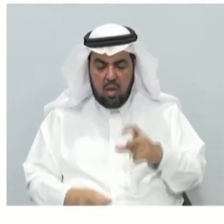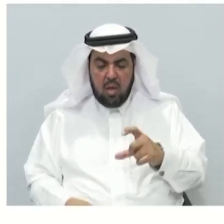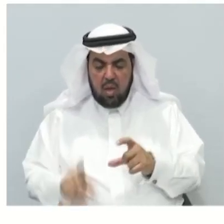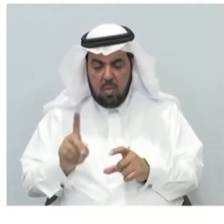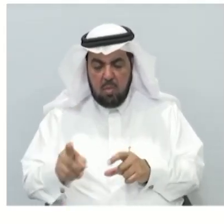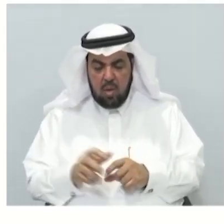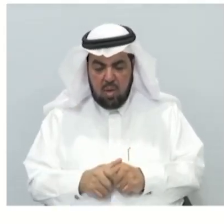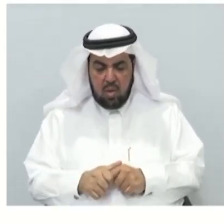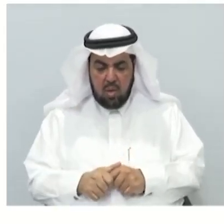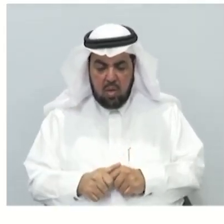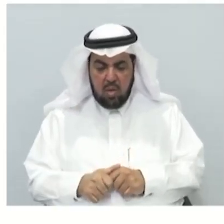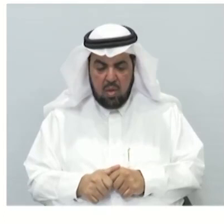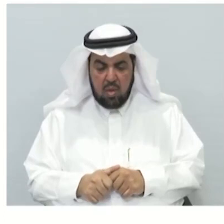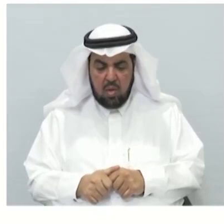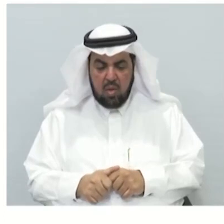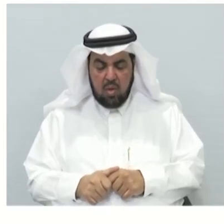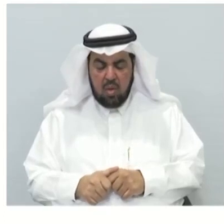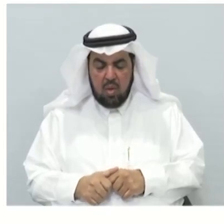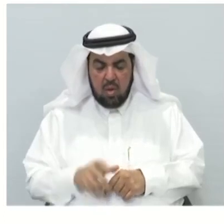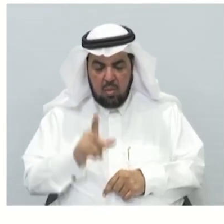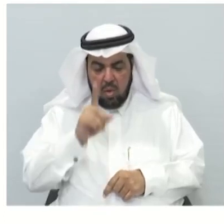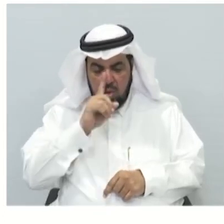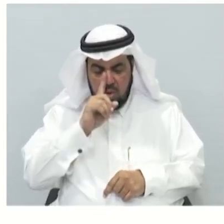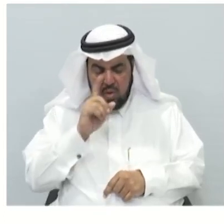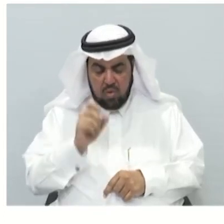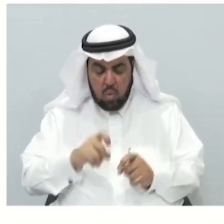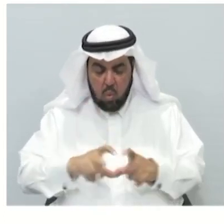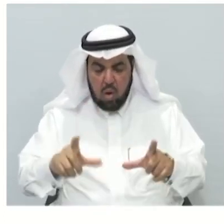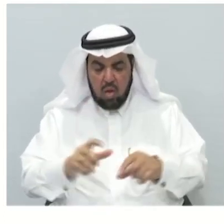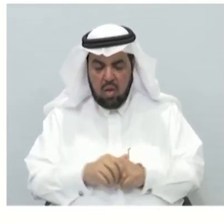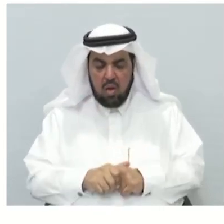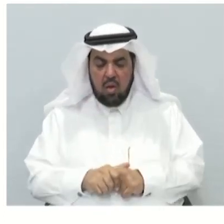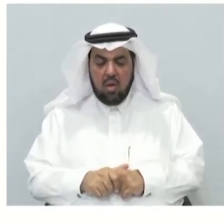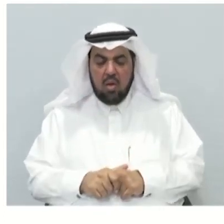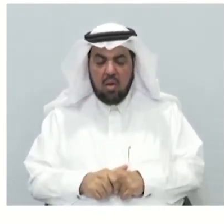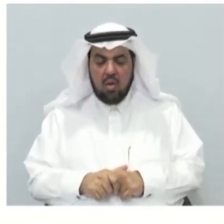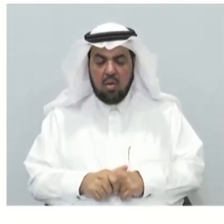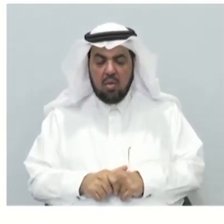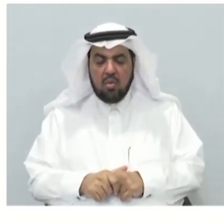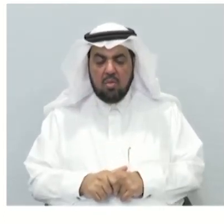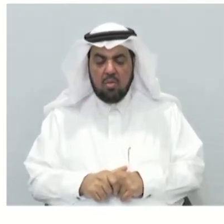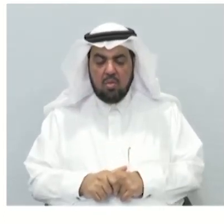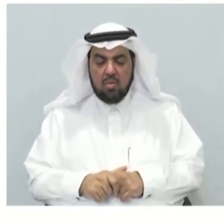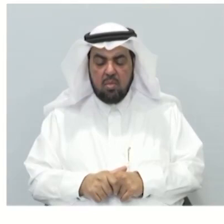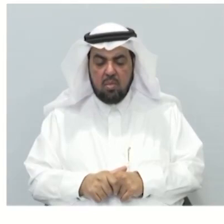الاخر اي س بي خلونا نكتب اللون الاصفر عشان يكون واضح عندنا اي س بي هنا